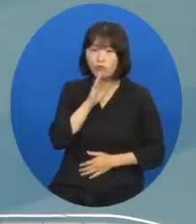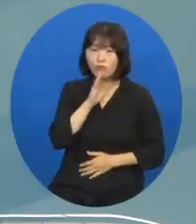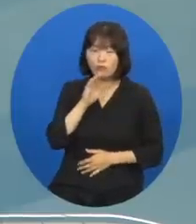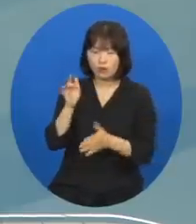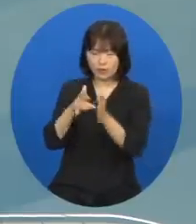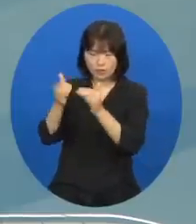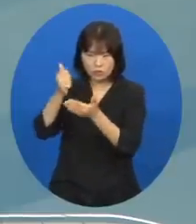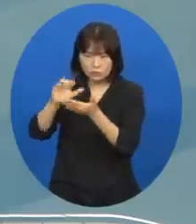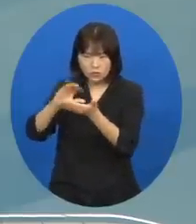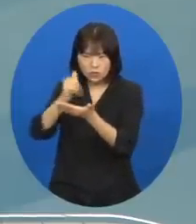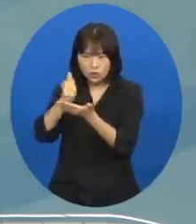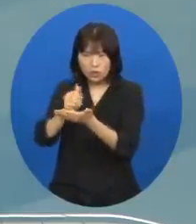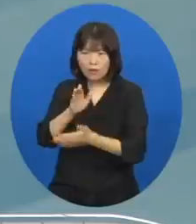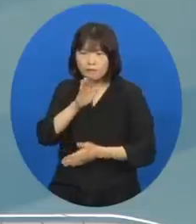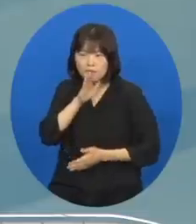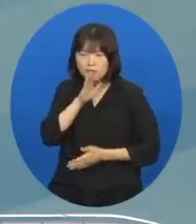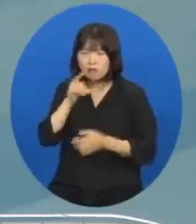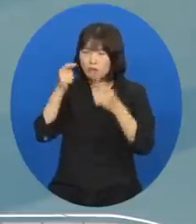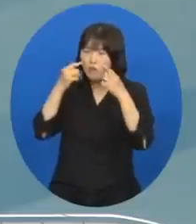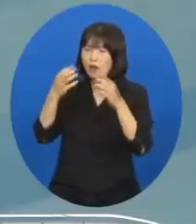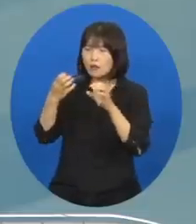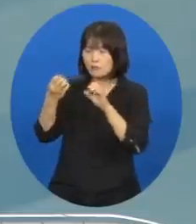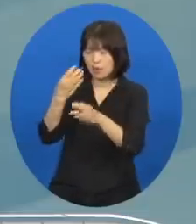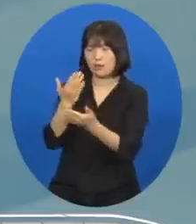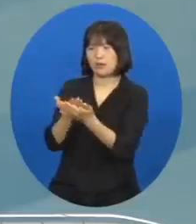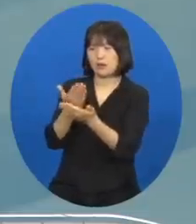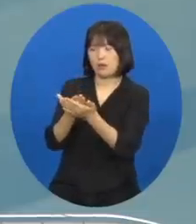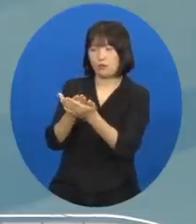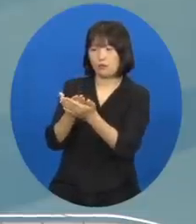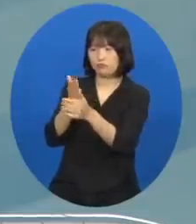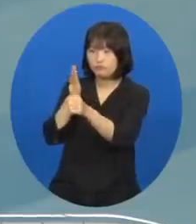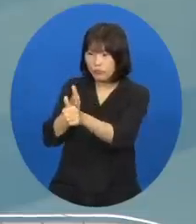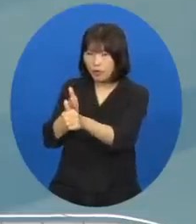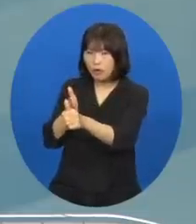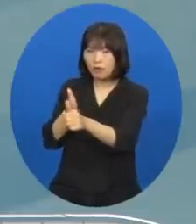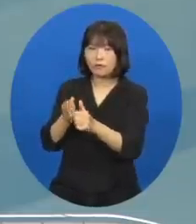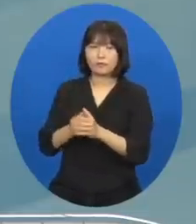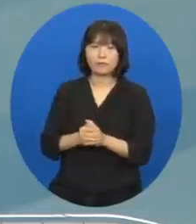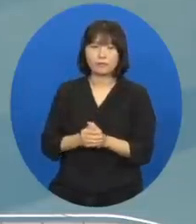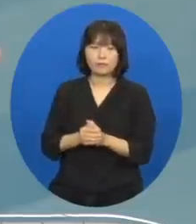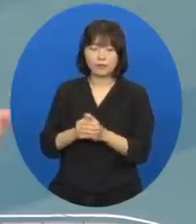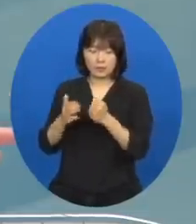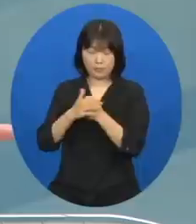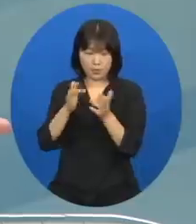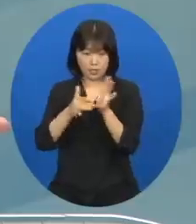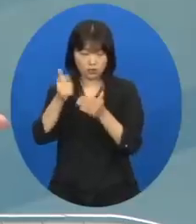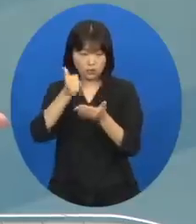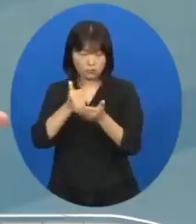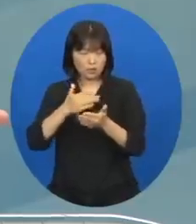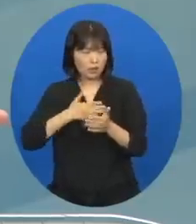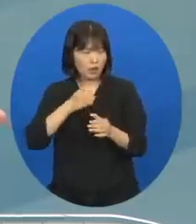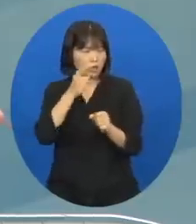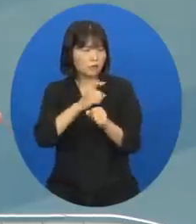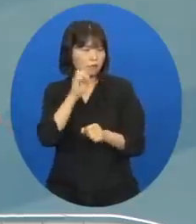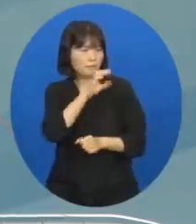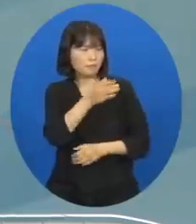예수님이 그리스도신지 좀 분명히 말해달라. 그래서 예수님께서 내가 말을 하지